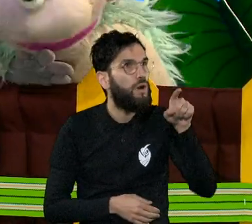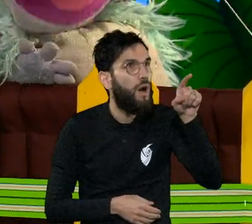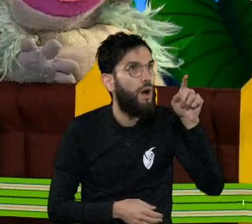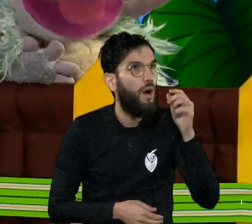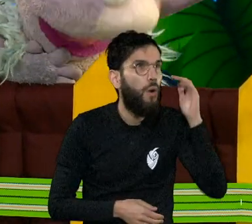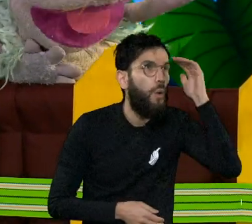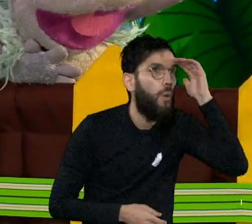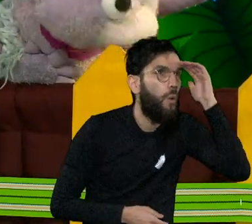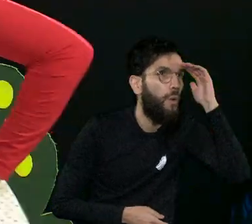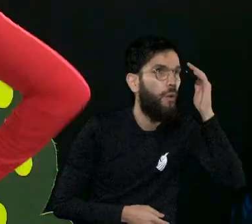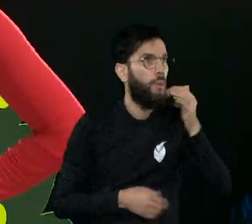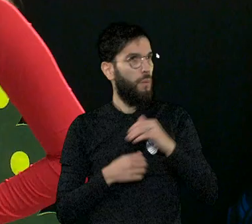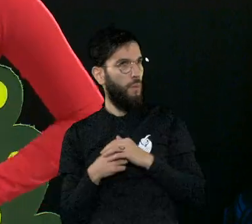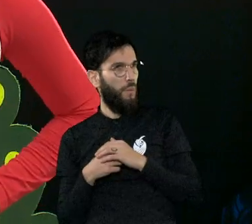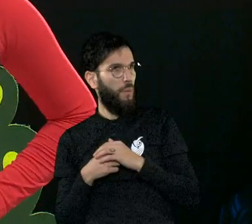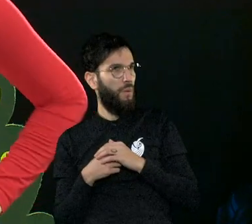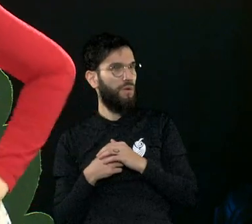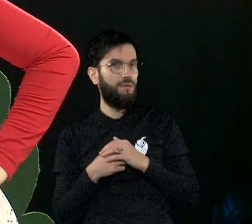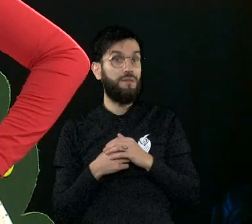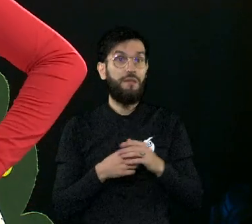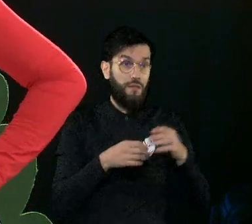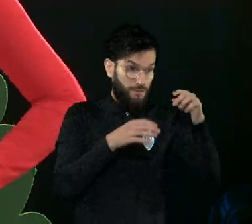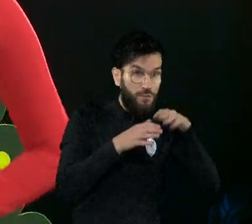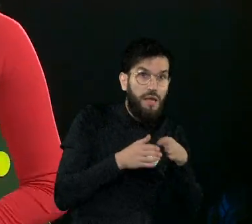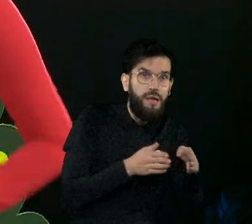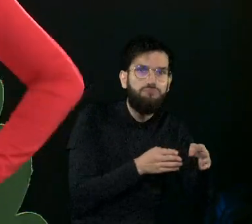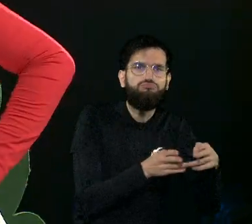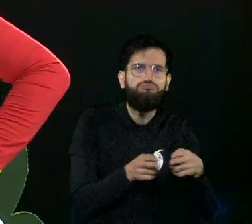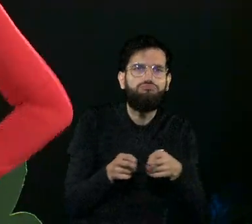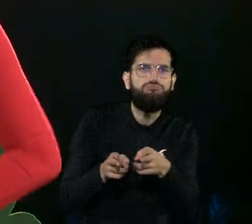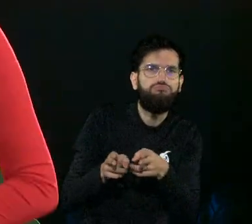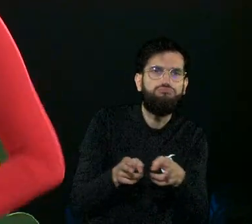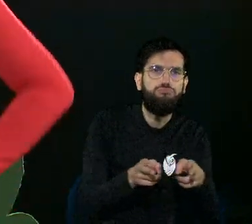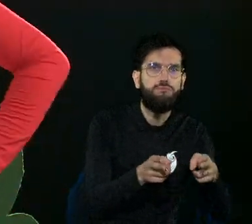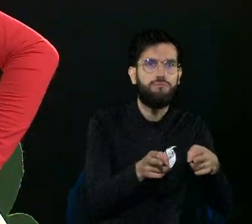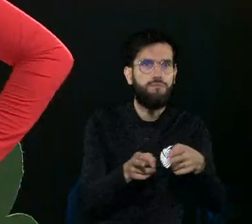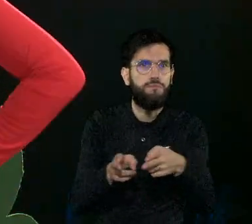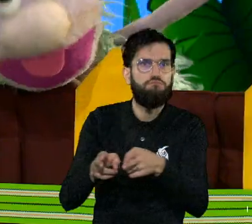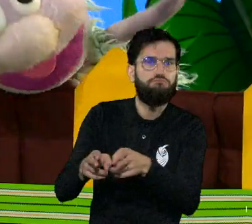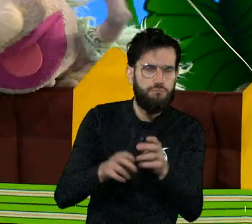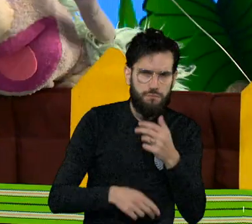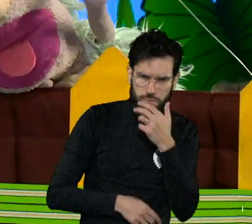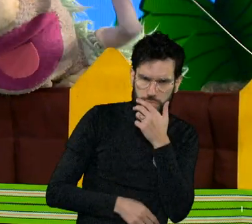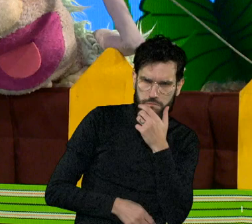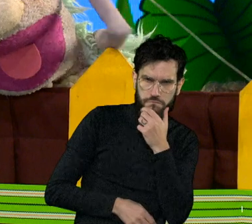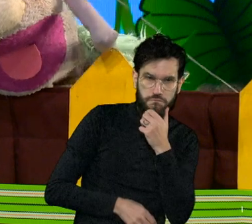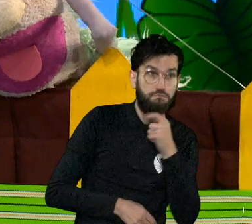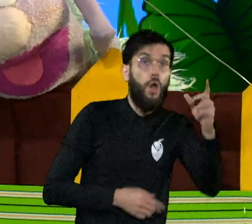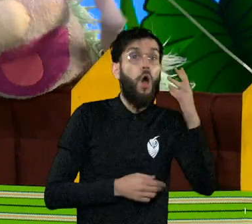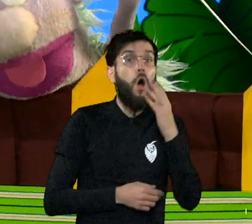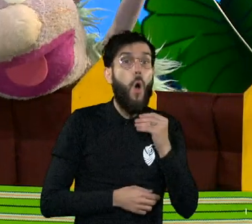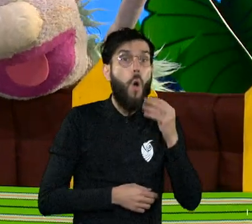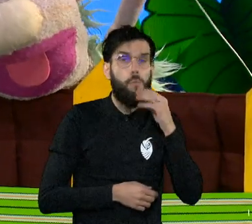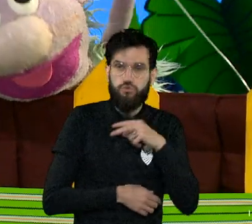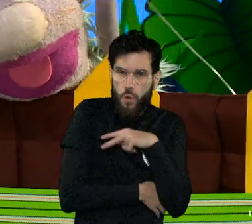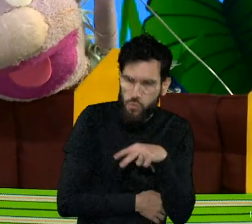svet díva. Pod stromom je cestička, tam nuda nebýva. Opička vždy